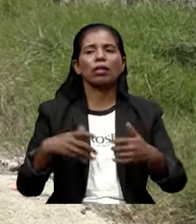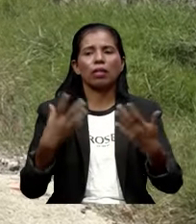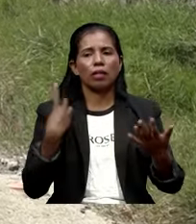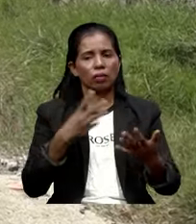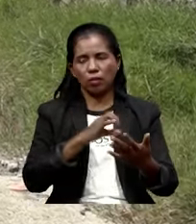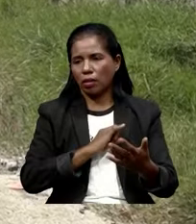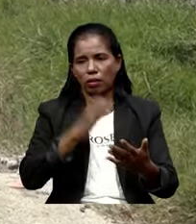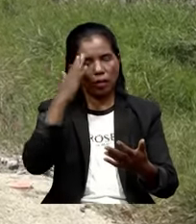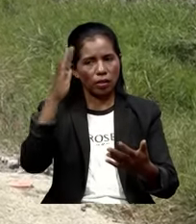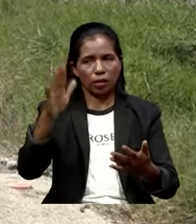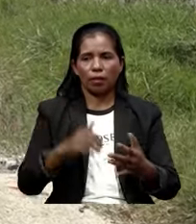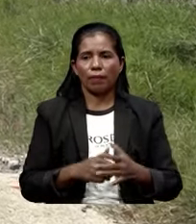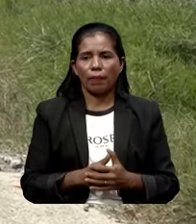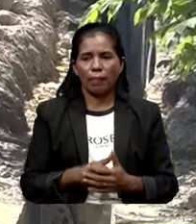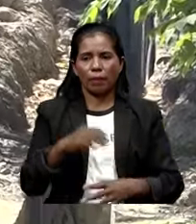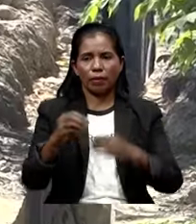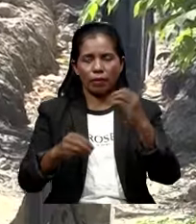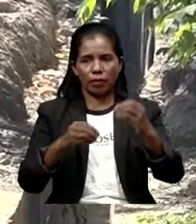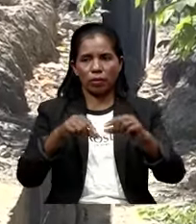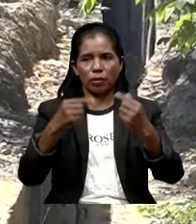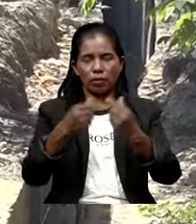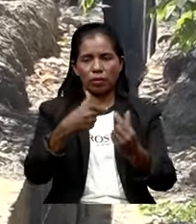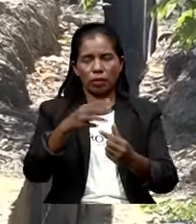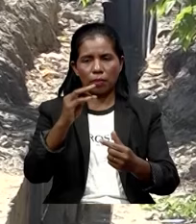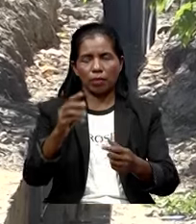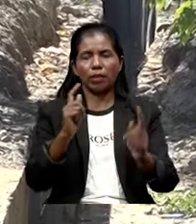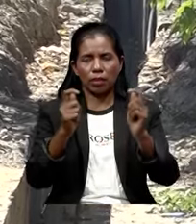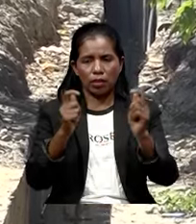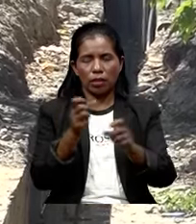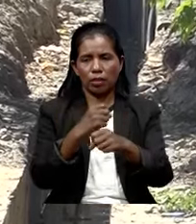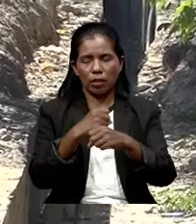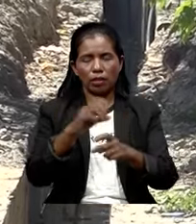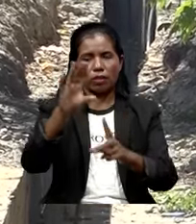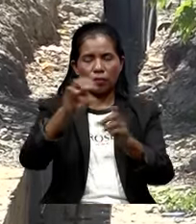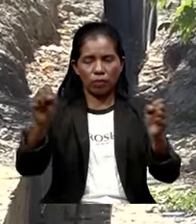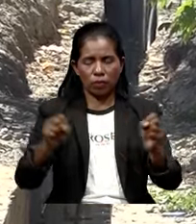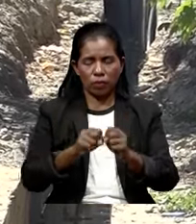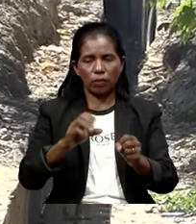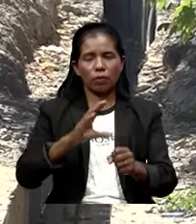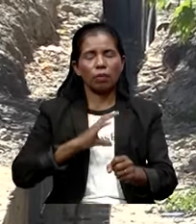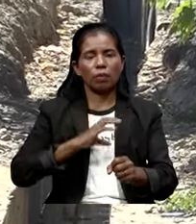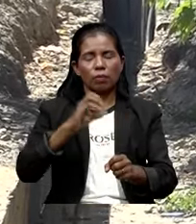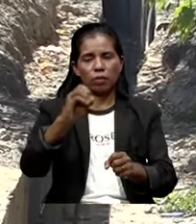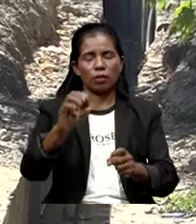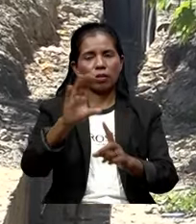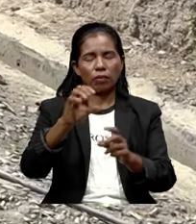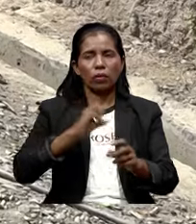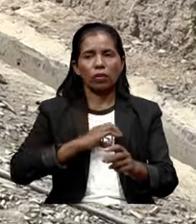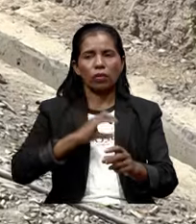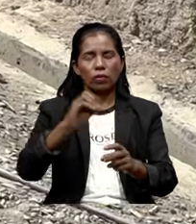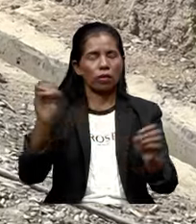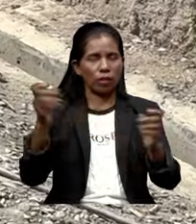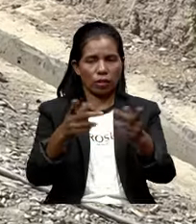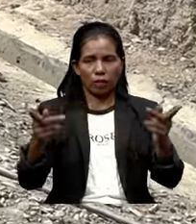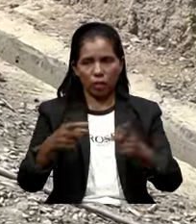latene Relaciona o assunto na equipe GMN tenta tu confirma o Sefisuku Kumoro, mas bem Sefisuku refere la iha